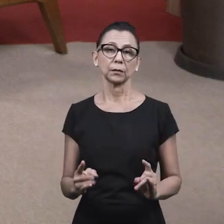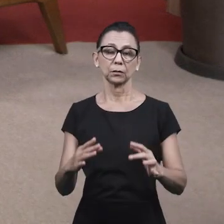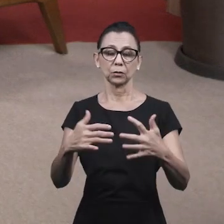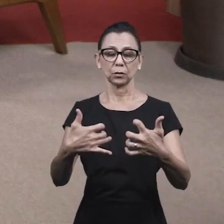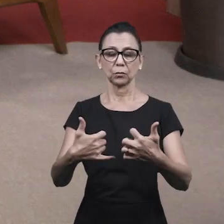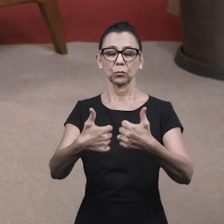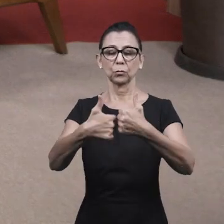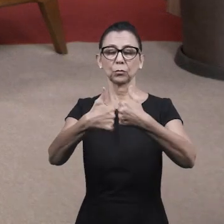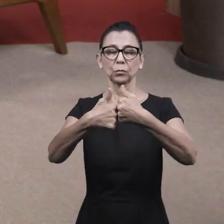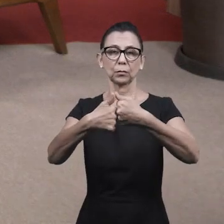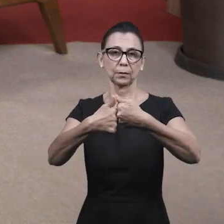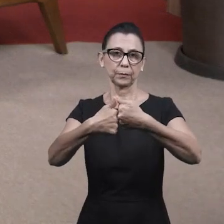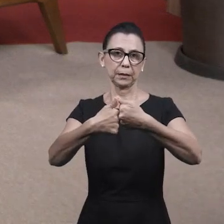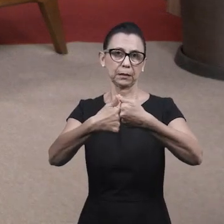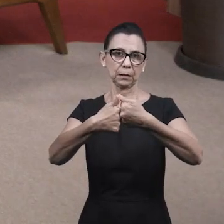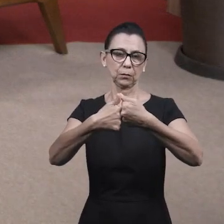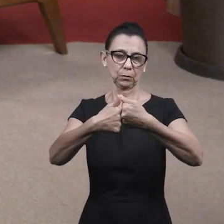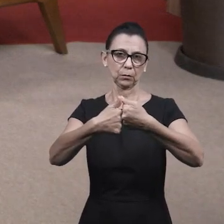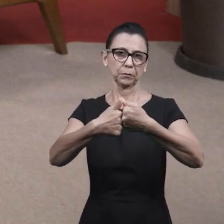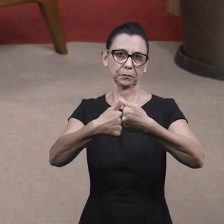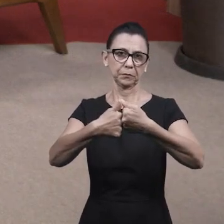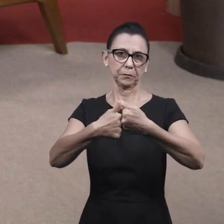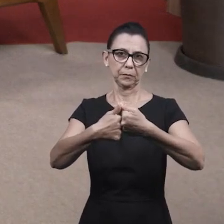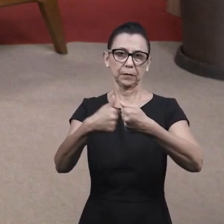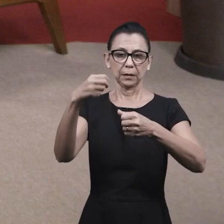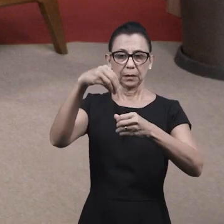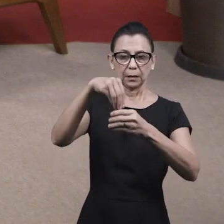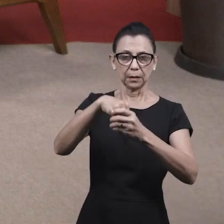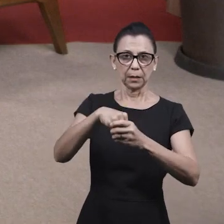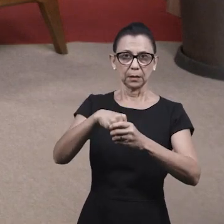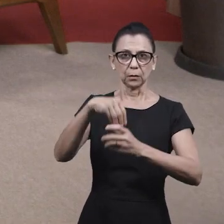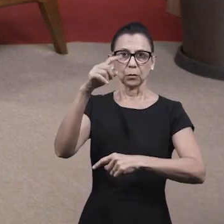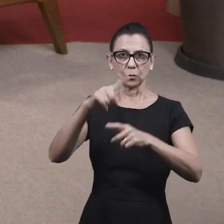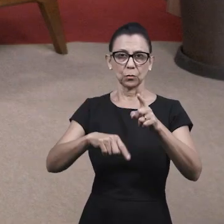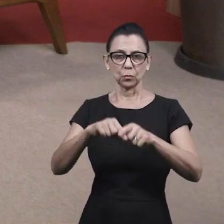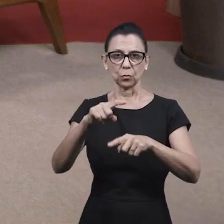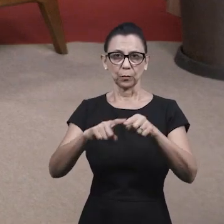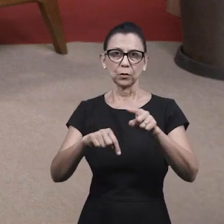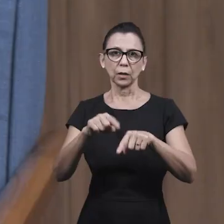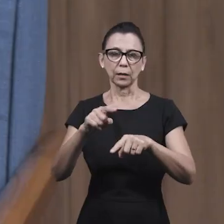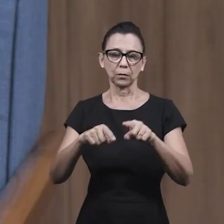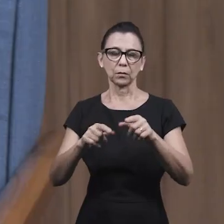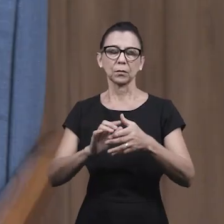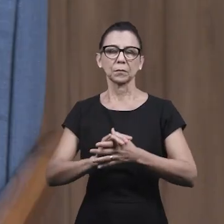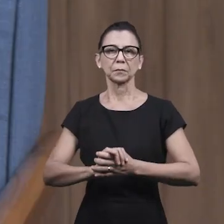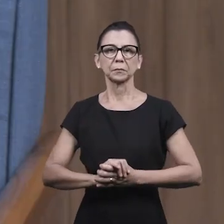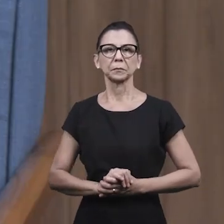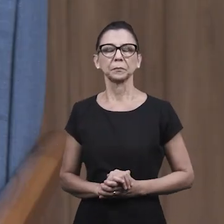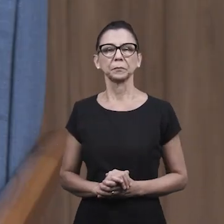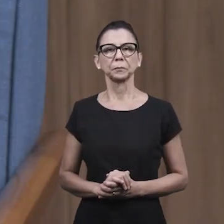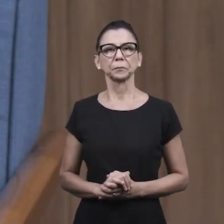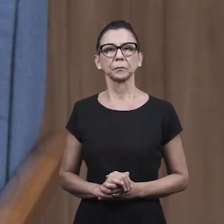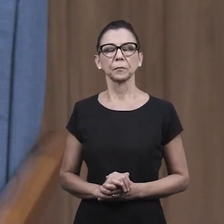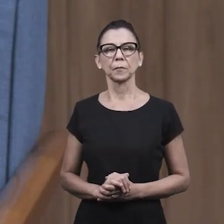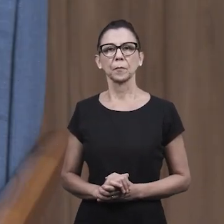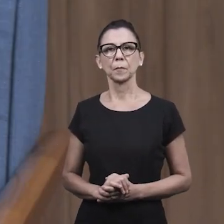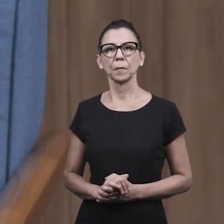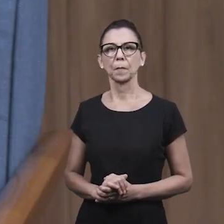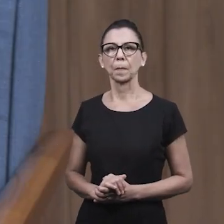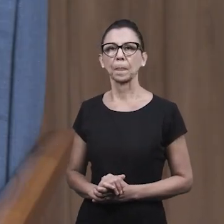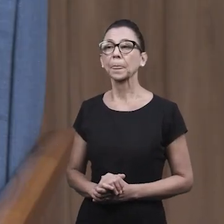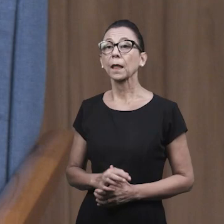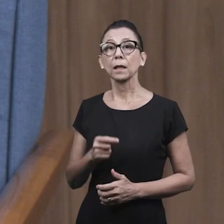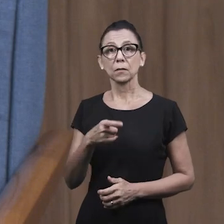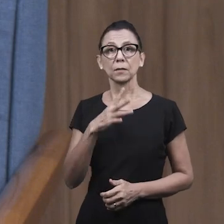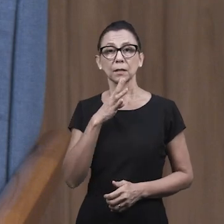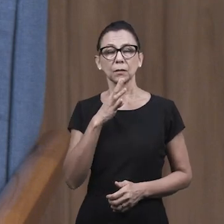Père, le Fils et le Saint-Esprit, avec les éléments qui étaient à l'intérieur de l'arche. Je vais